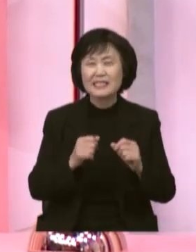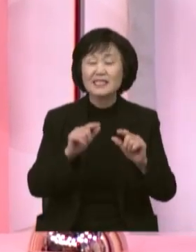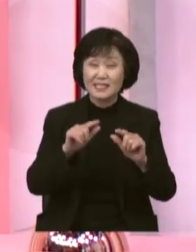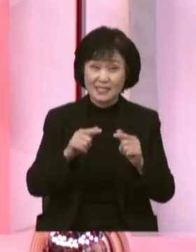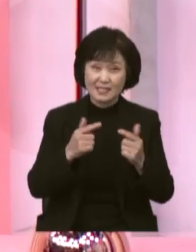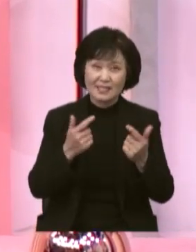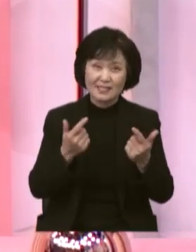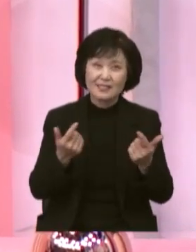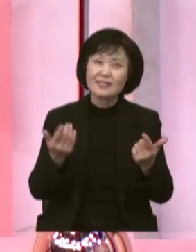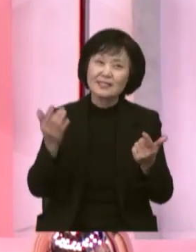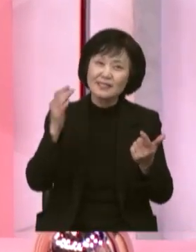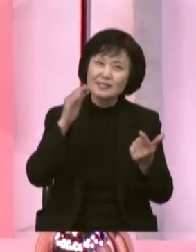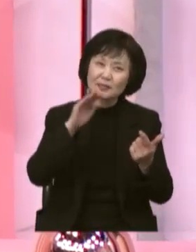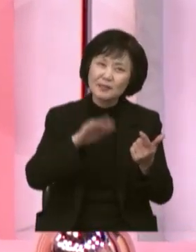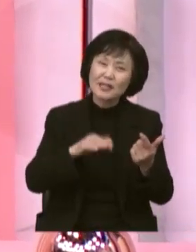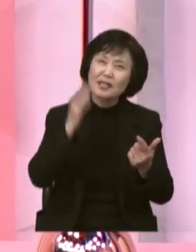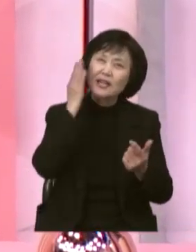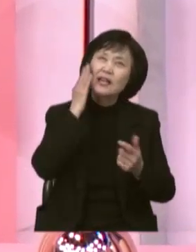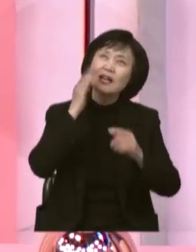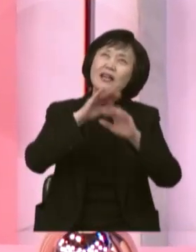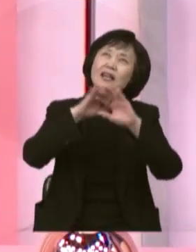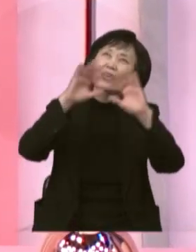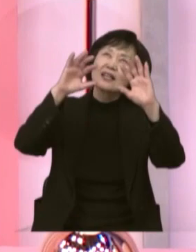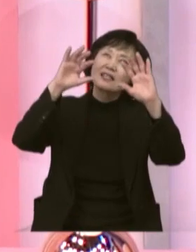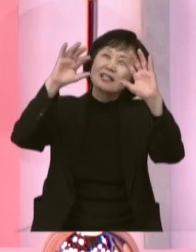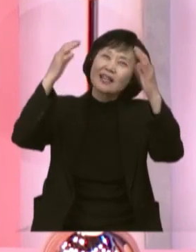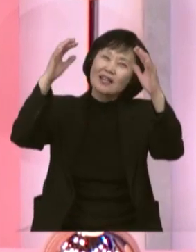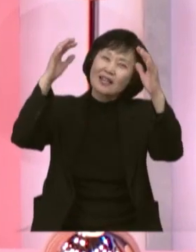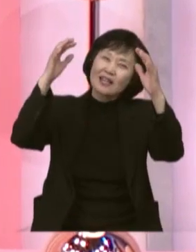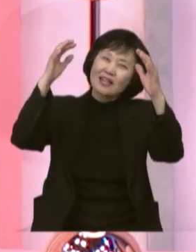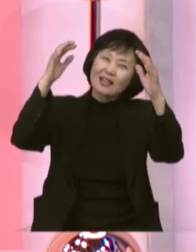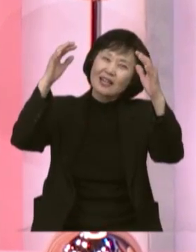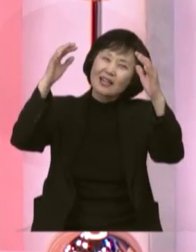안 계시지만 항상